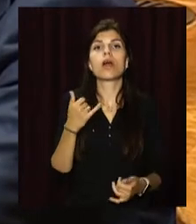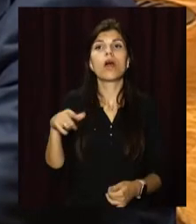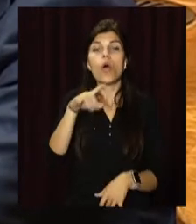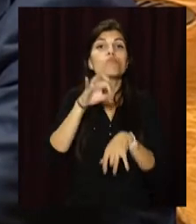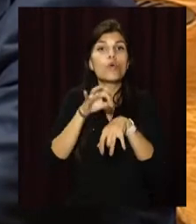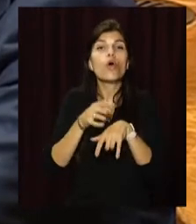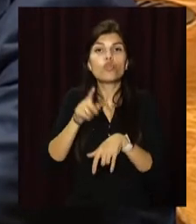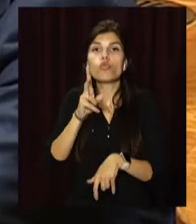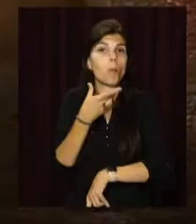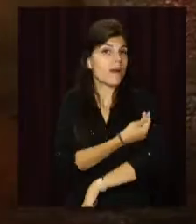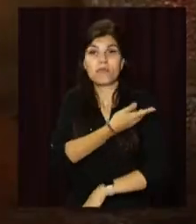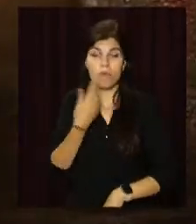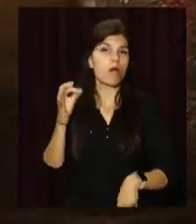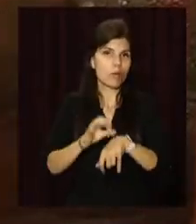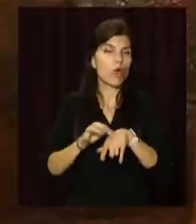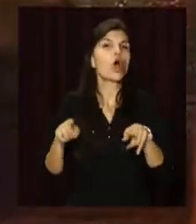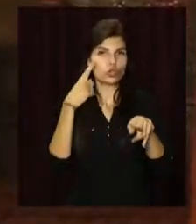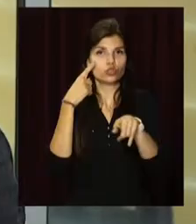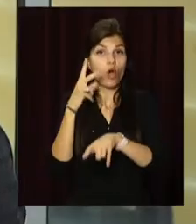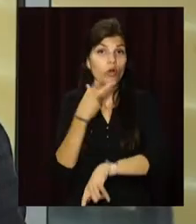неімунізованих молодих людей.